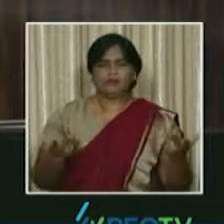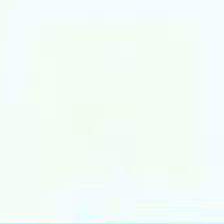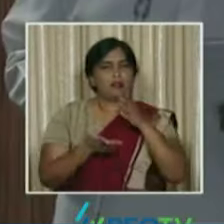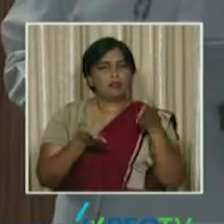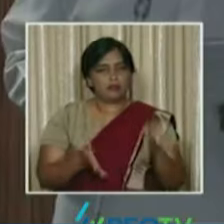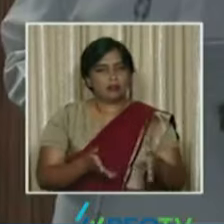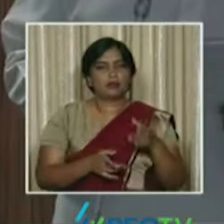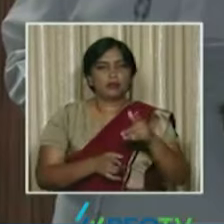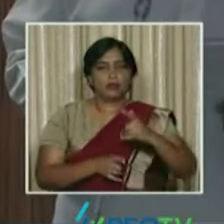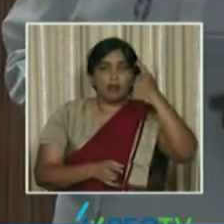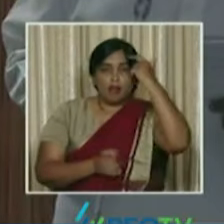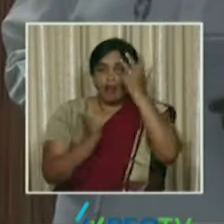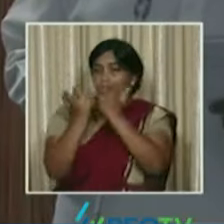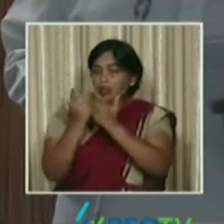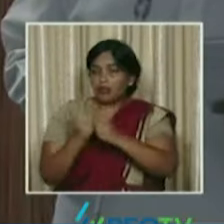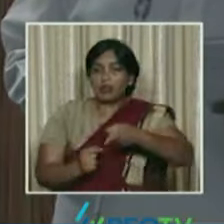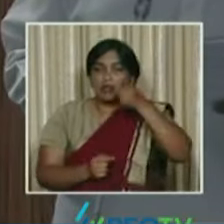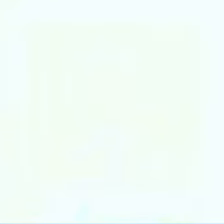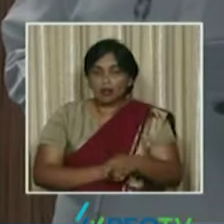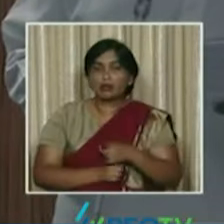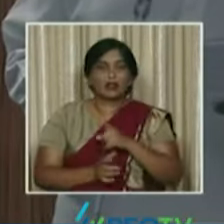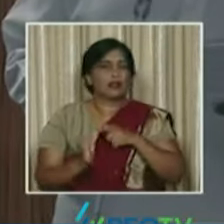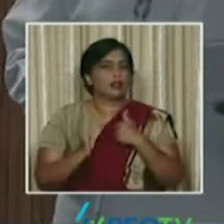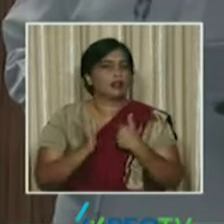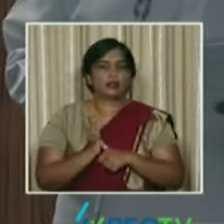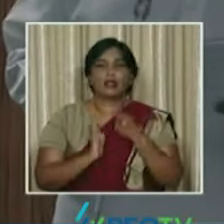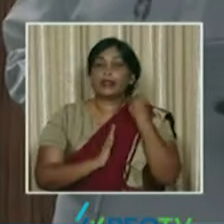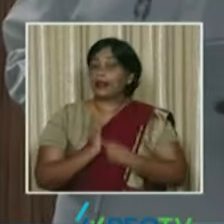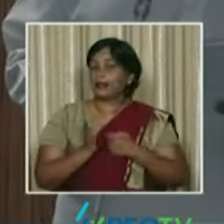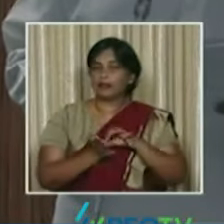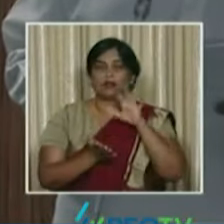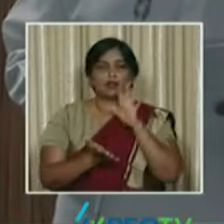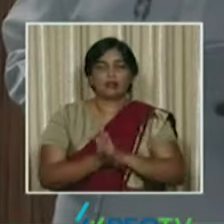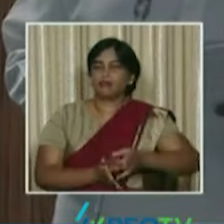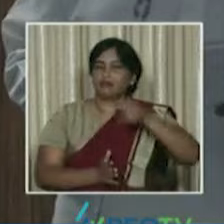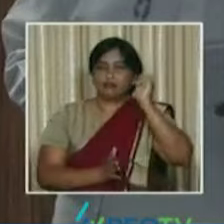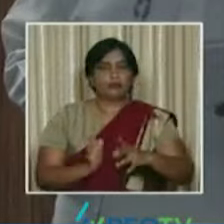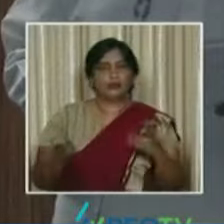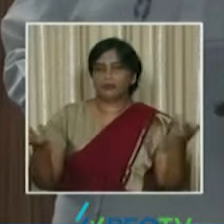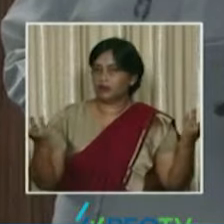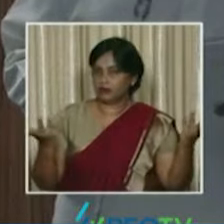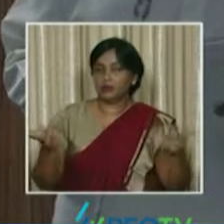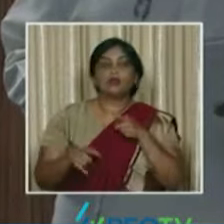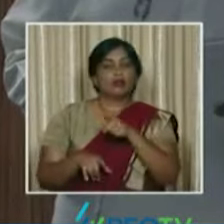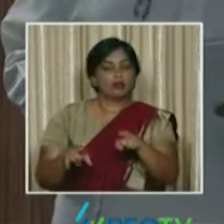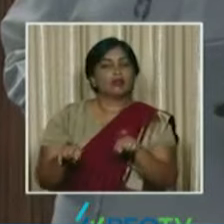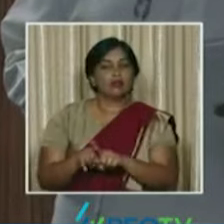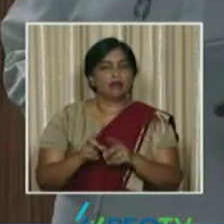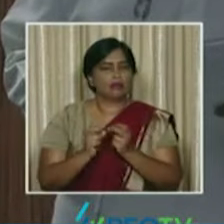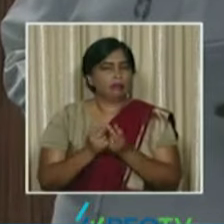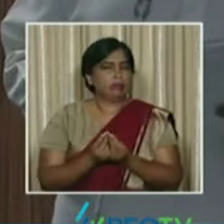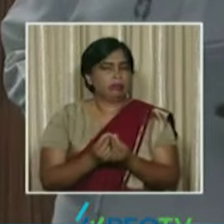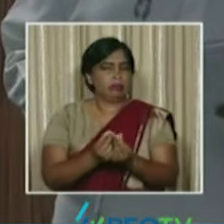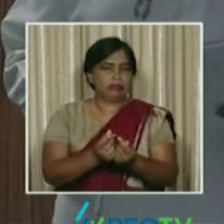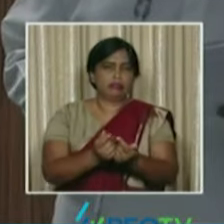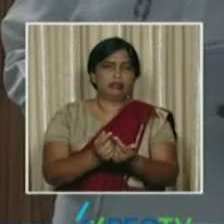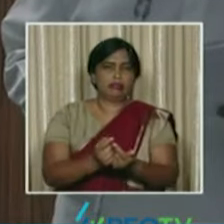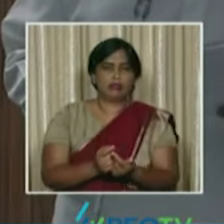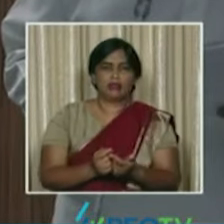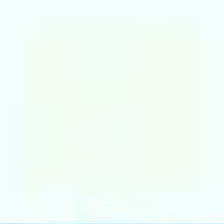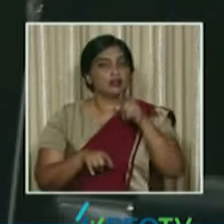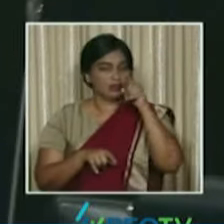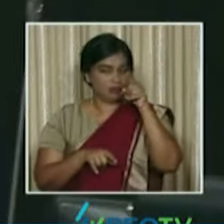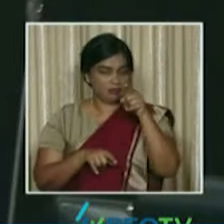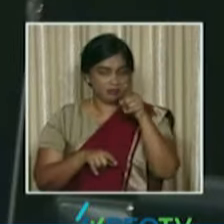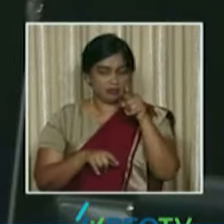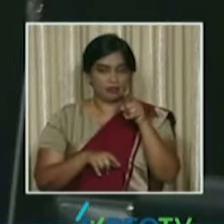කතා කරාට. ඔලුගෙඩි ගානේ සම්මත වෙච්ච මේ පනත නීත්‍යානුකූලව සම්මත වෙච්ච කාරණාවක් නෙවෙයි. ඒක නිසා තමයි මේ කලබලේ ඔලුගෙඩි අතලේ මොළගෙඩි තිබුණා මේ ප්‍රශ්නේ